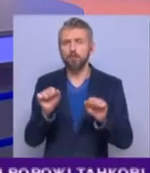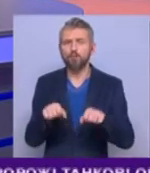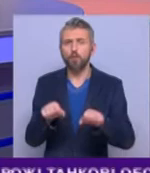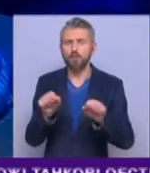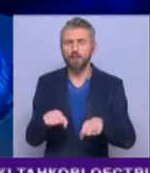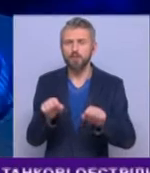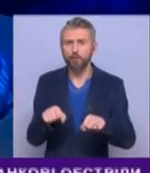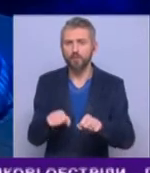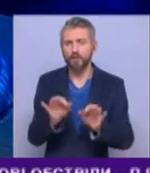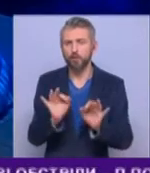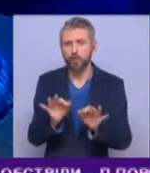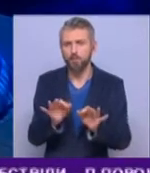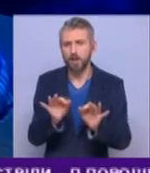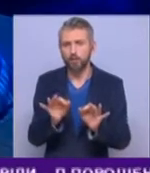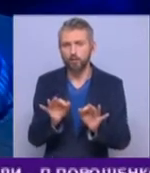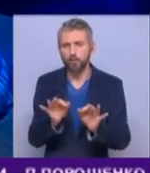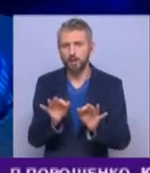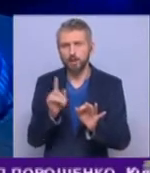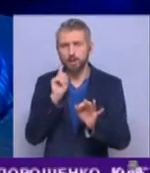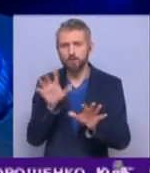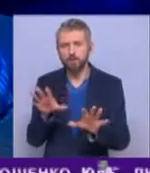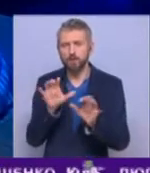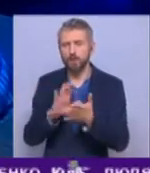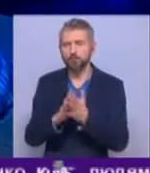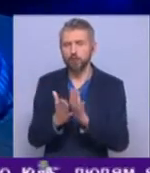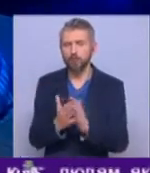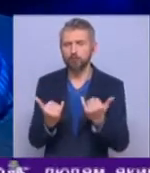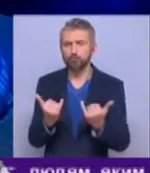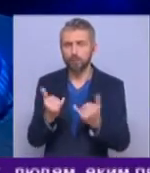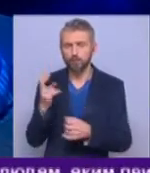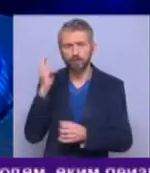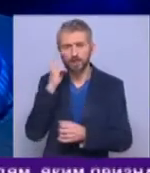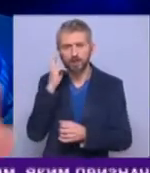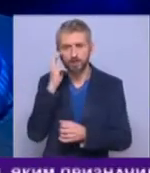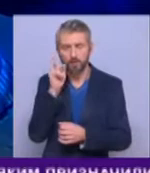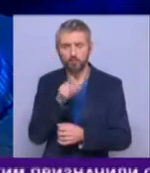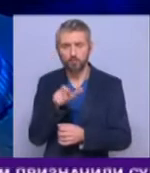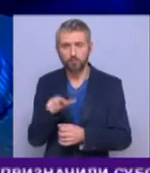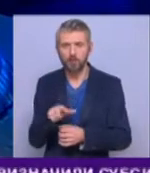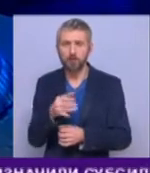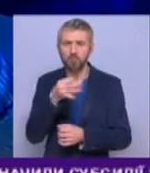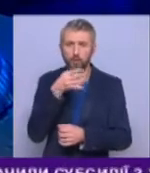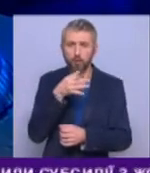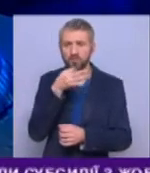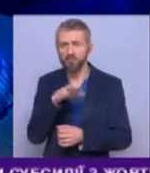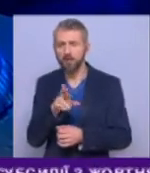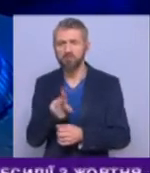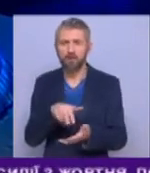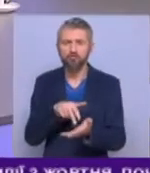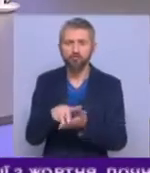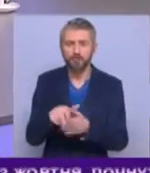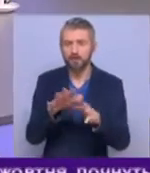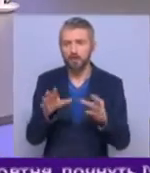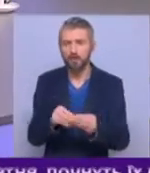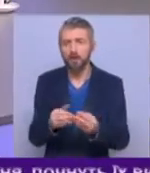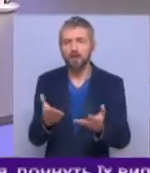можливості нормального якби, сприйняття ситуації сучасної в Києві, людьми там подобається, як дійшли і так далі. Взагалі,